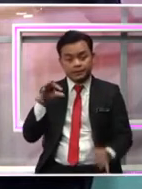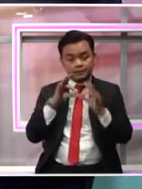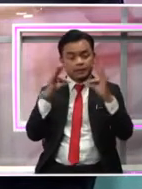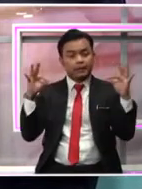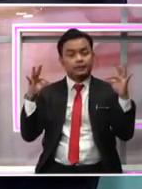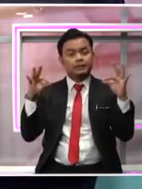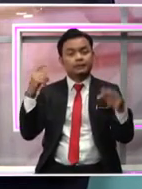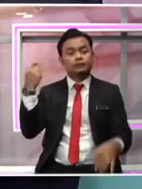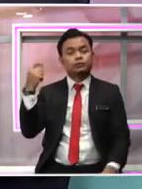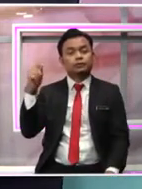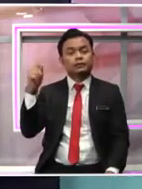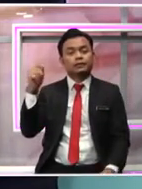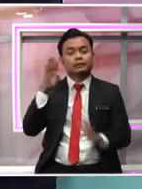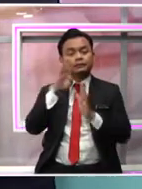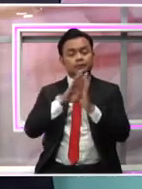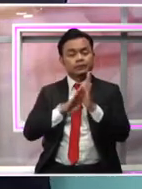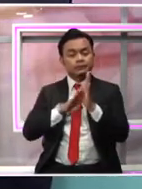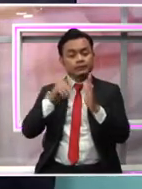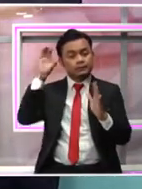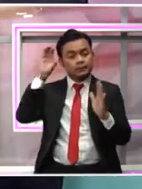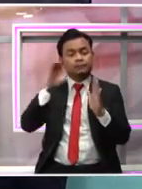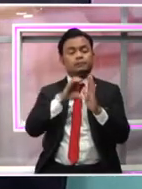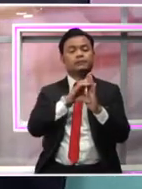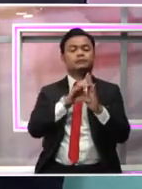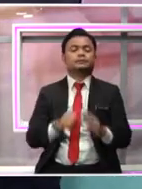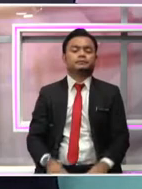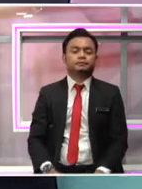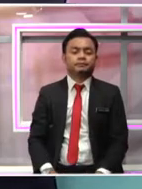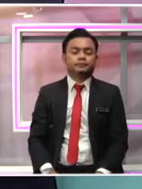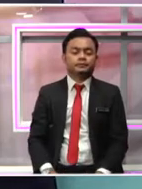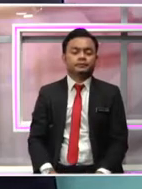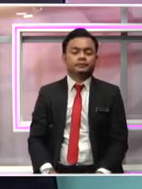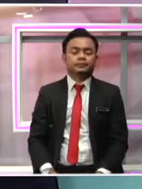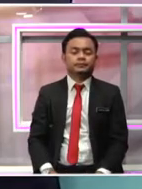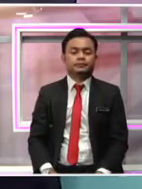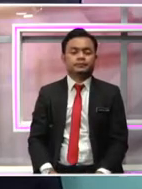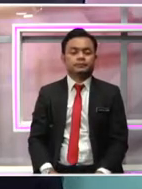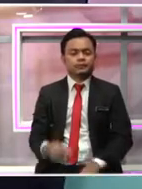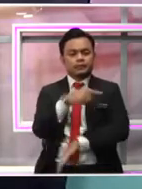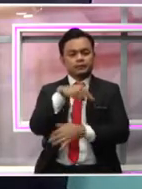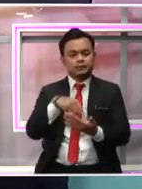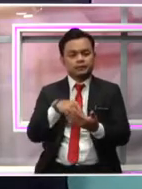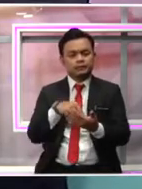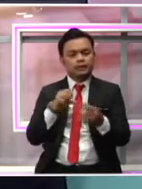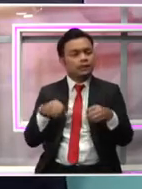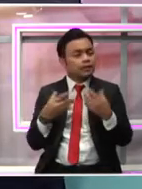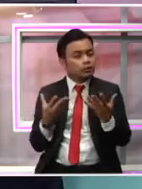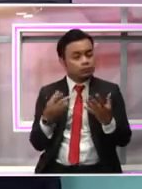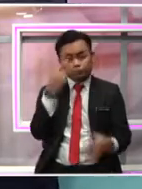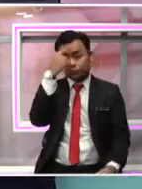gambar jadi hari ini saat ini kita akan belajar bagaimana nak membaca ayat tunggal